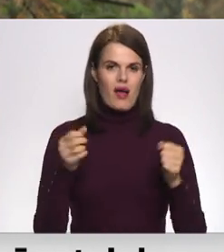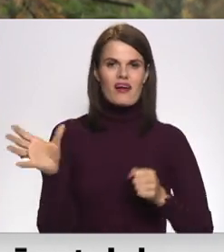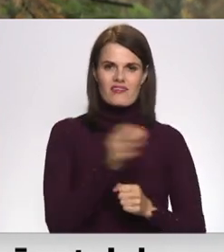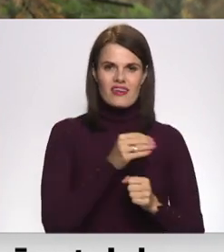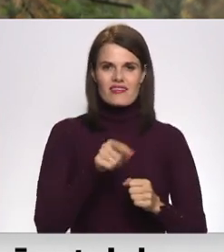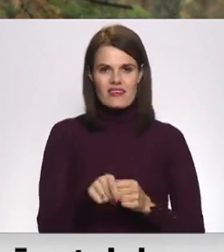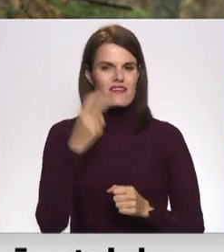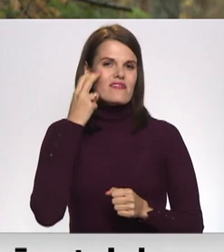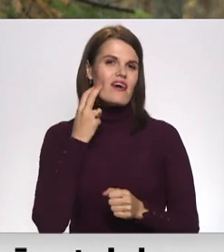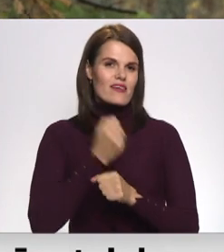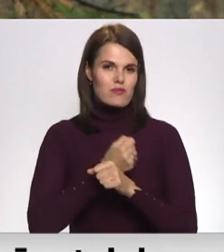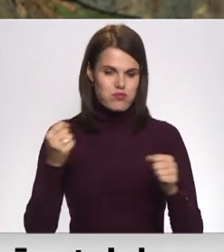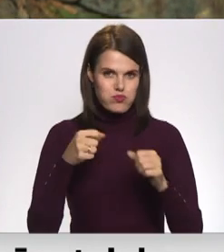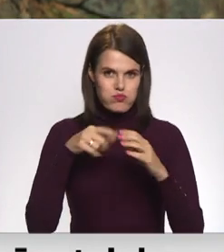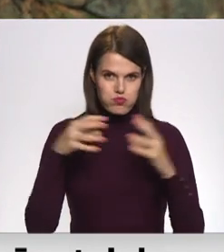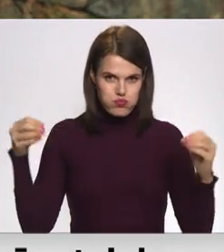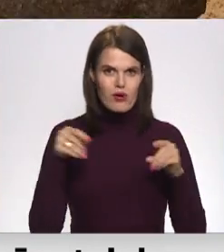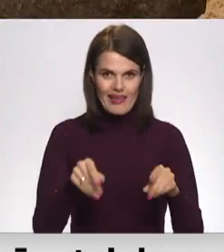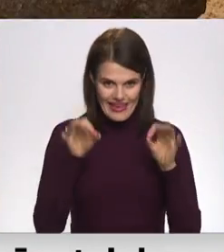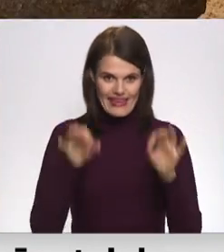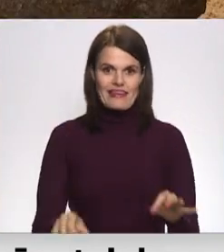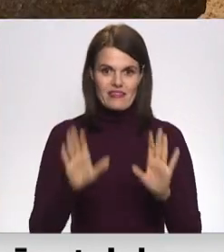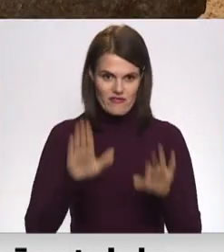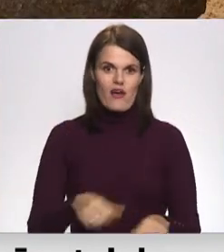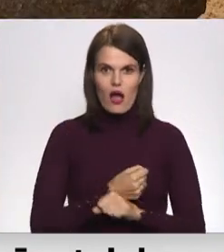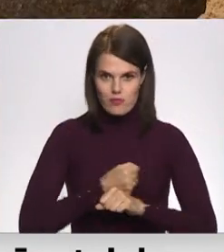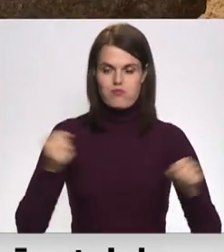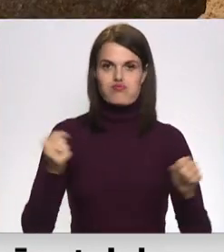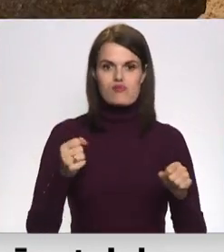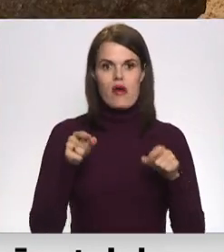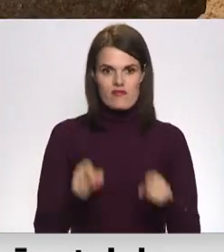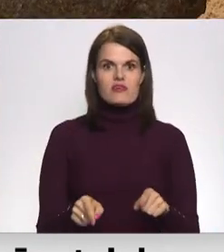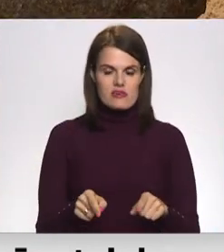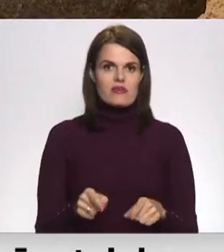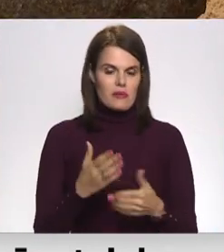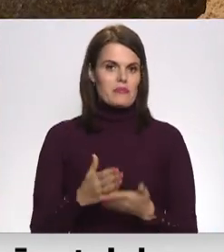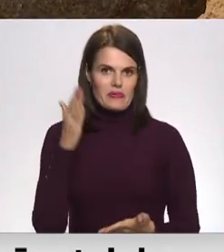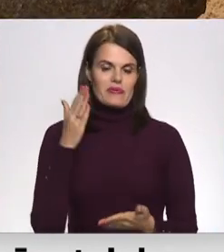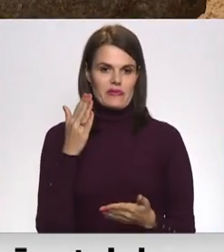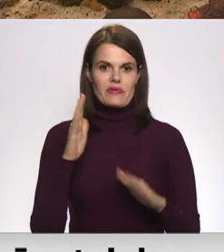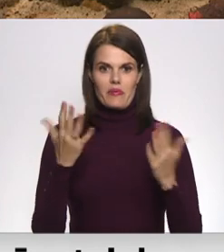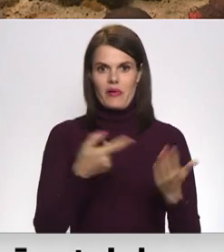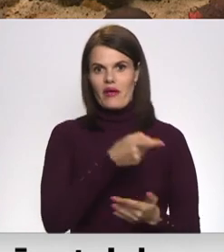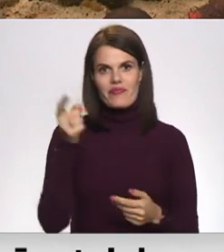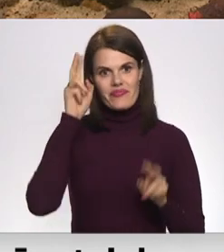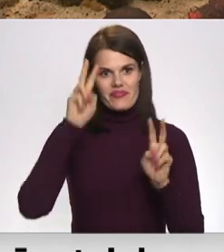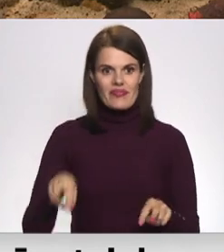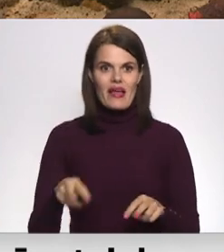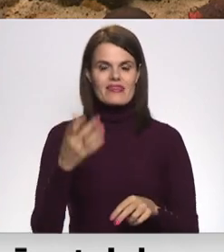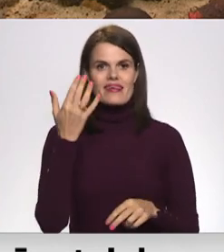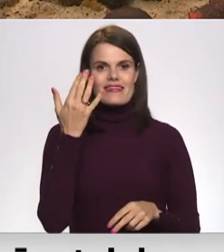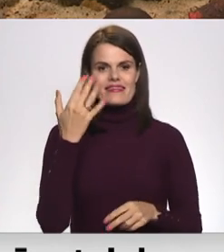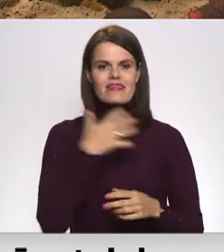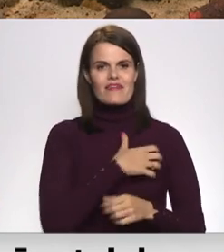lādiņi, kas ir pilnie, jā, viņi ir īsti, viņi ir riktīgi sprādzienu bīstami, viņi ir kaujas spējīgi. To tikai neviens nezin, cik viņam jāpieliek ar